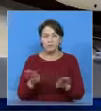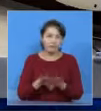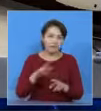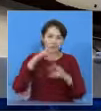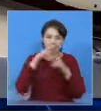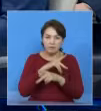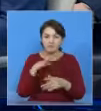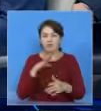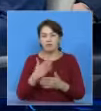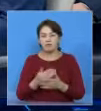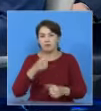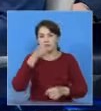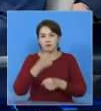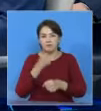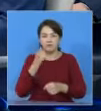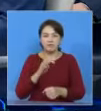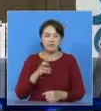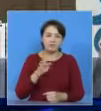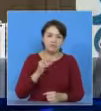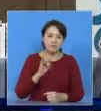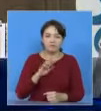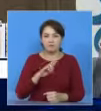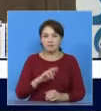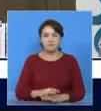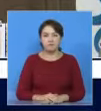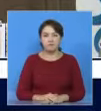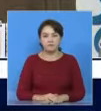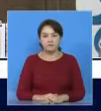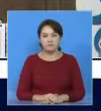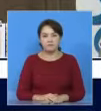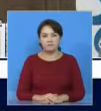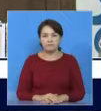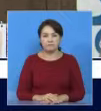ошибки, будут применены строгие дисциплинарные взыскания.